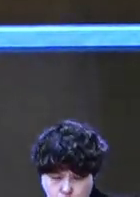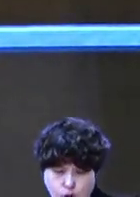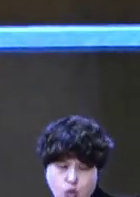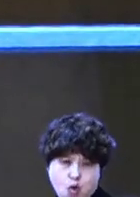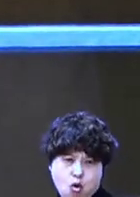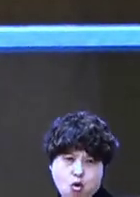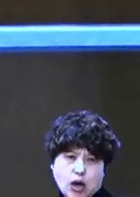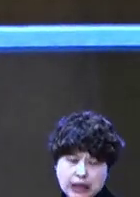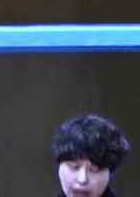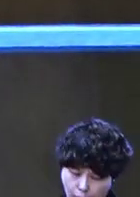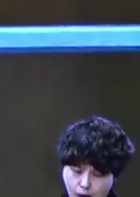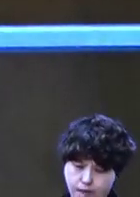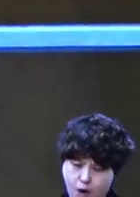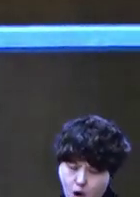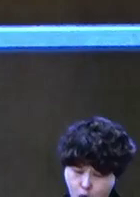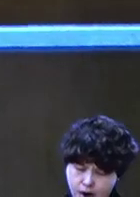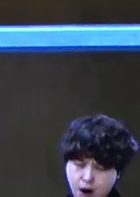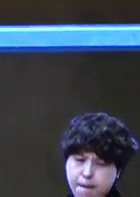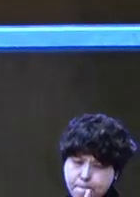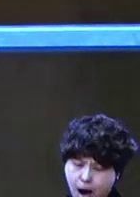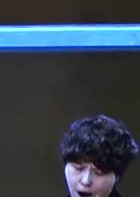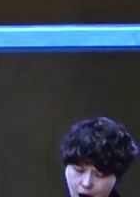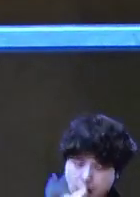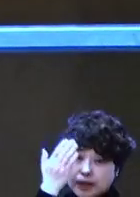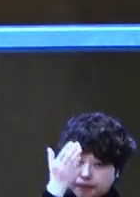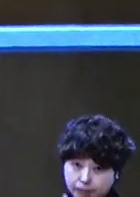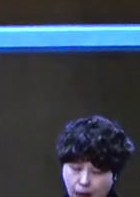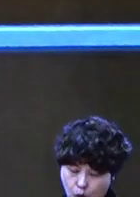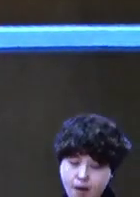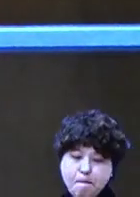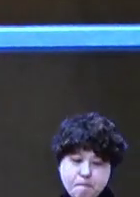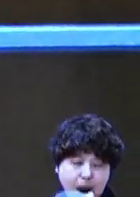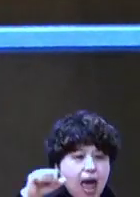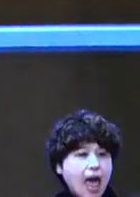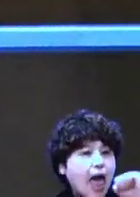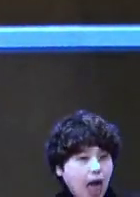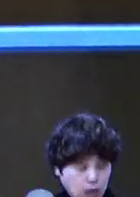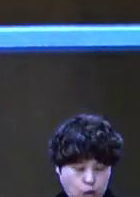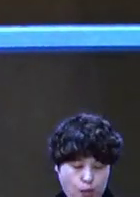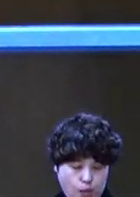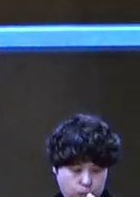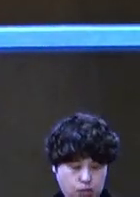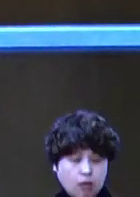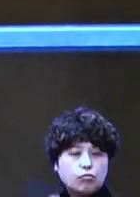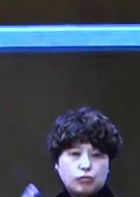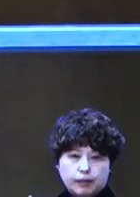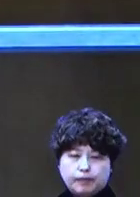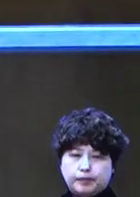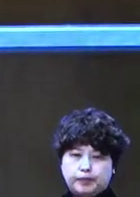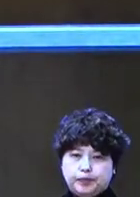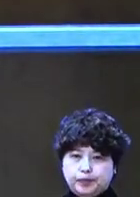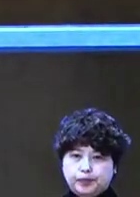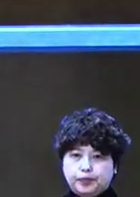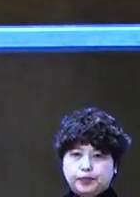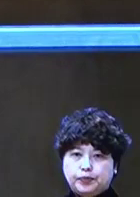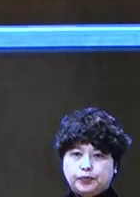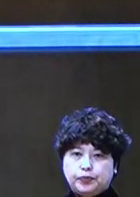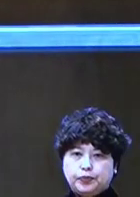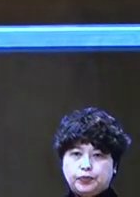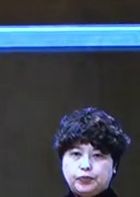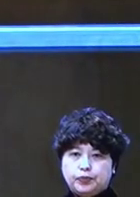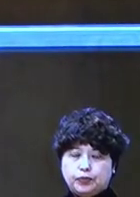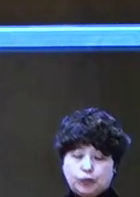말을 허언이 아닌 행동으로 다시 한번 보여주시길 정중히 부탁드립니다.